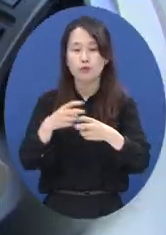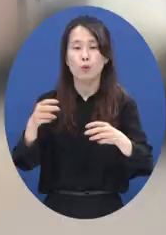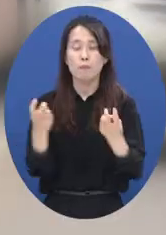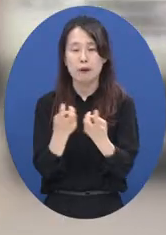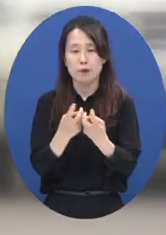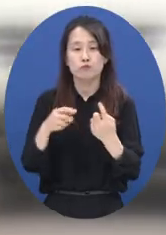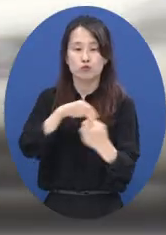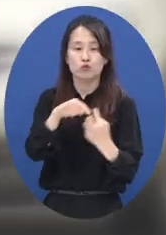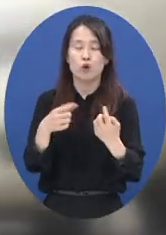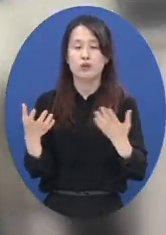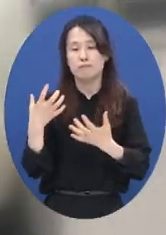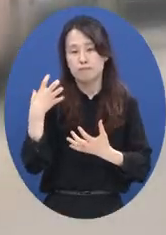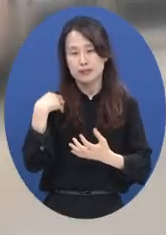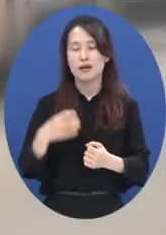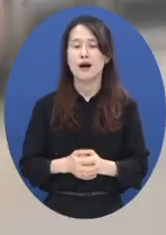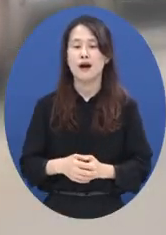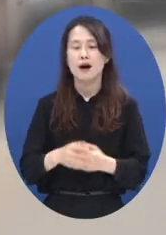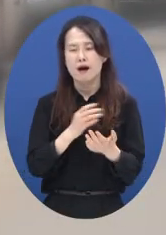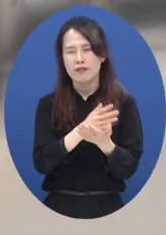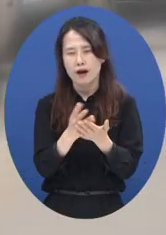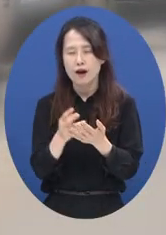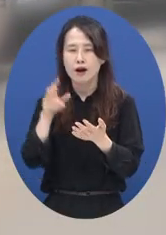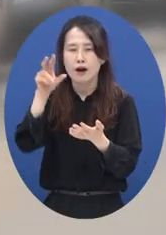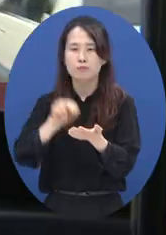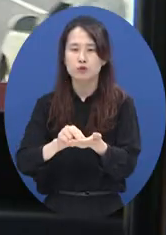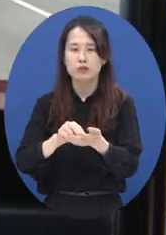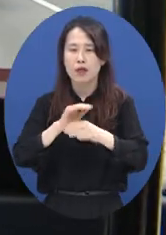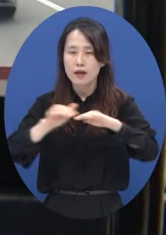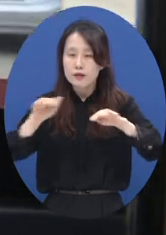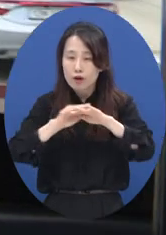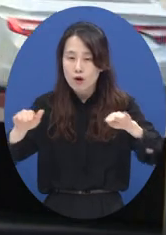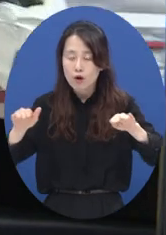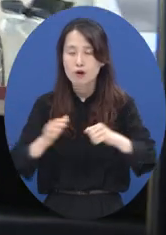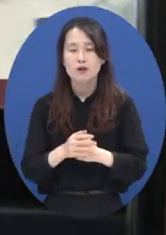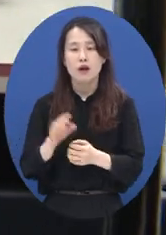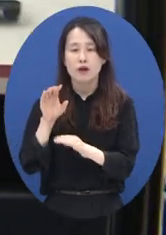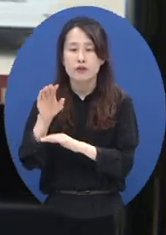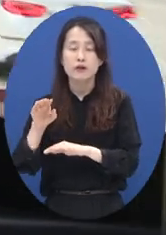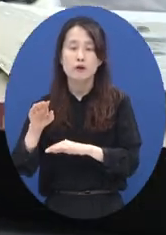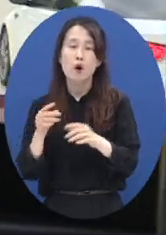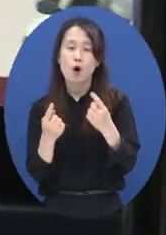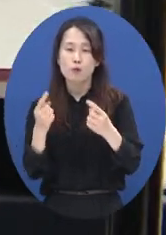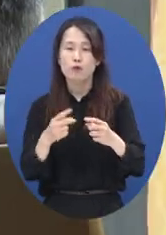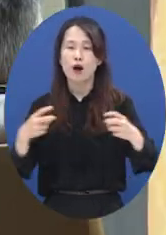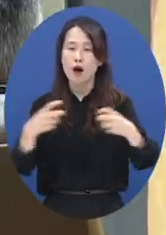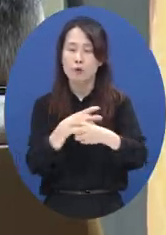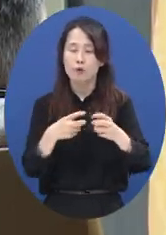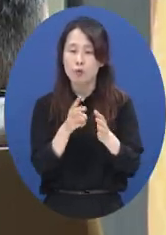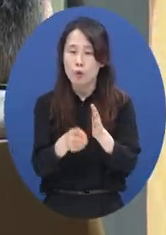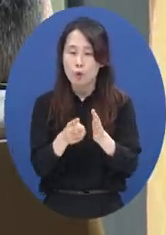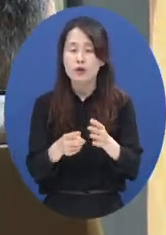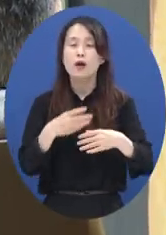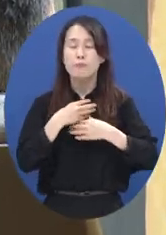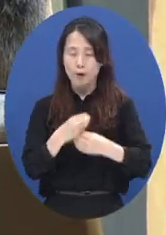됩니다. 도는 경기교통공사를 통해 다양한 교통 문제를 해결함으로써 자가용보다 대중교통이